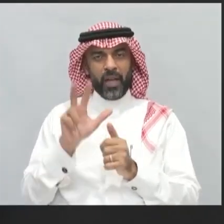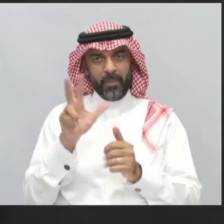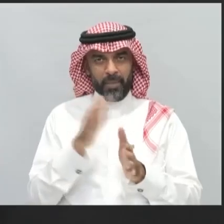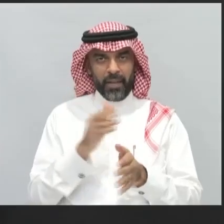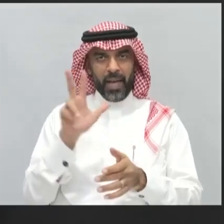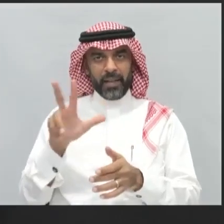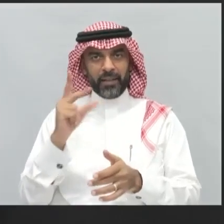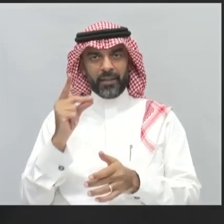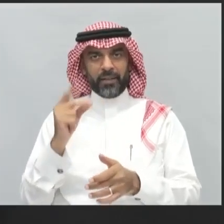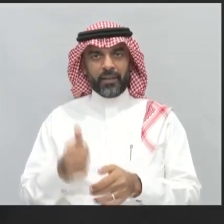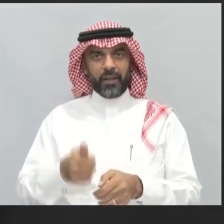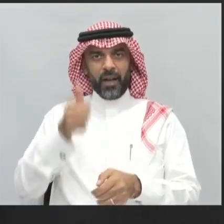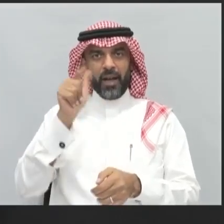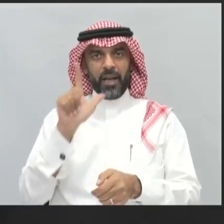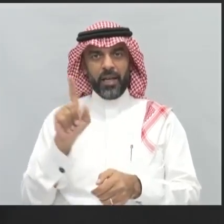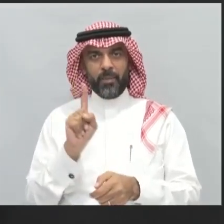الطالب